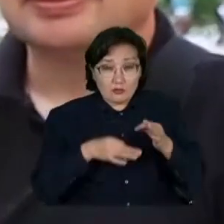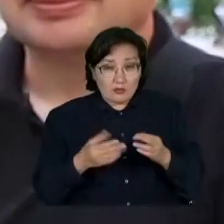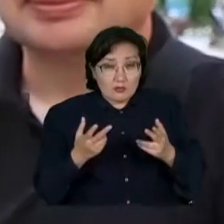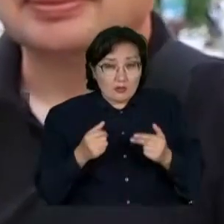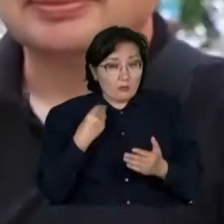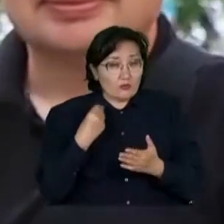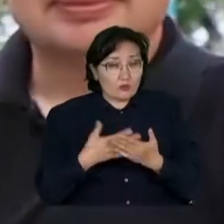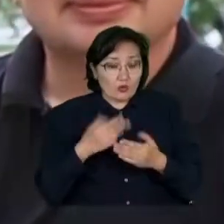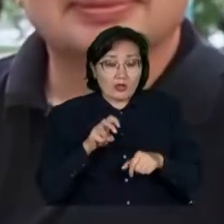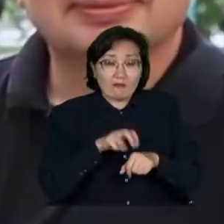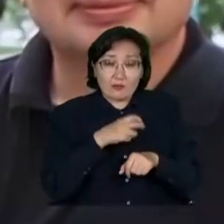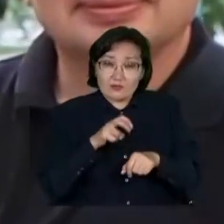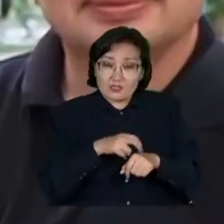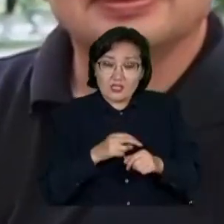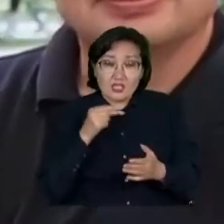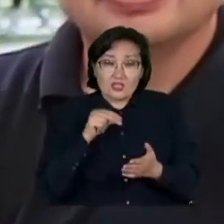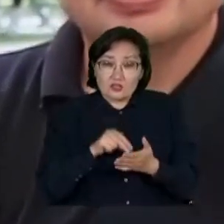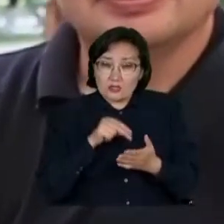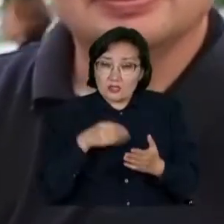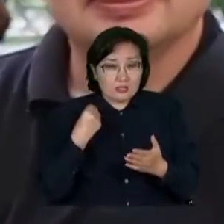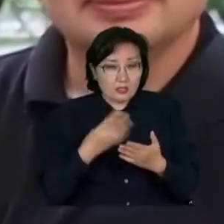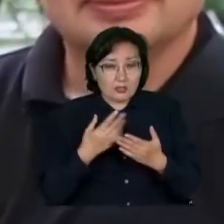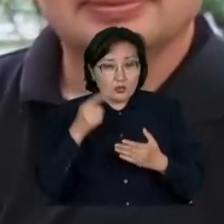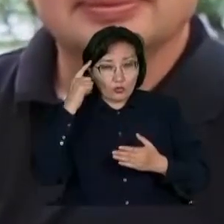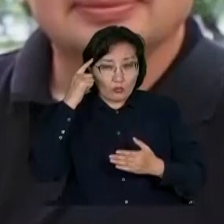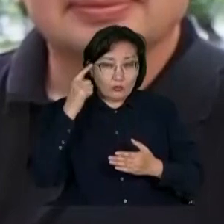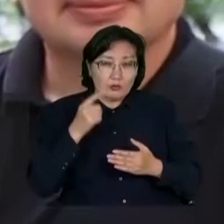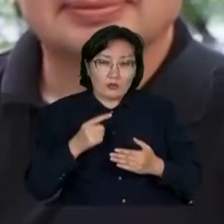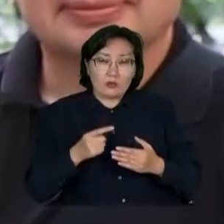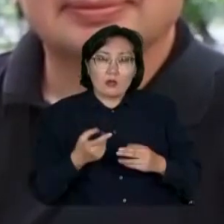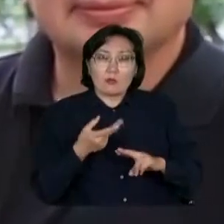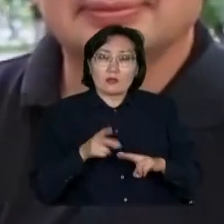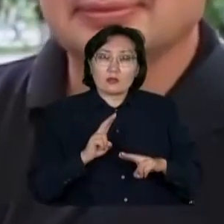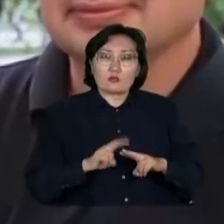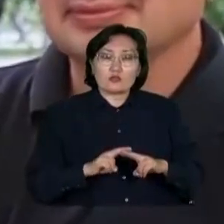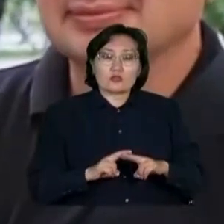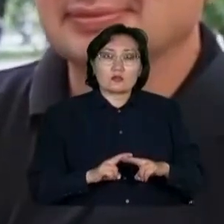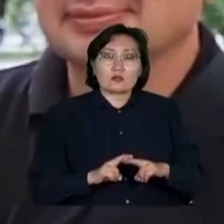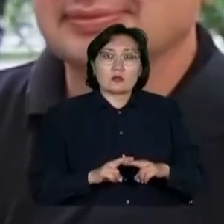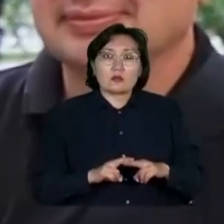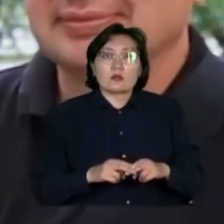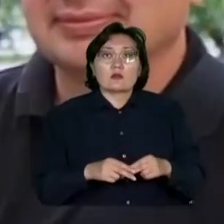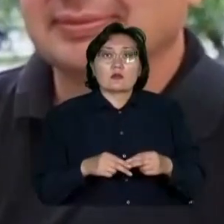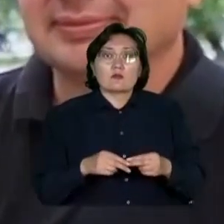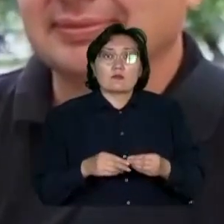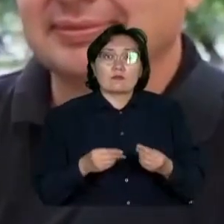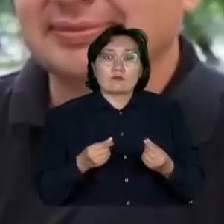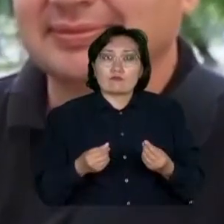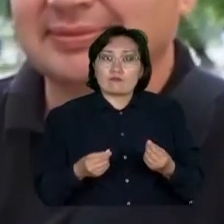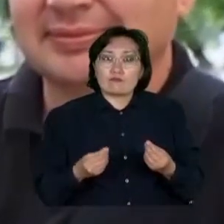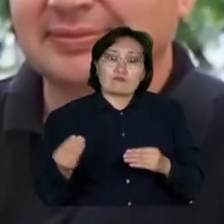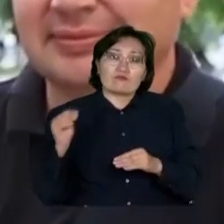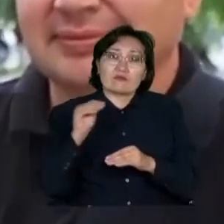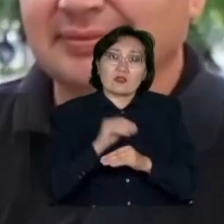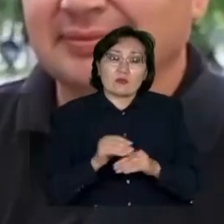в аптеках. Цены, считаю, завышенные. Потому что, видимо, накрутка большая, поэтому до